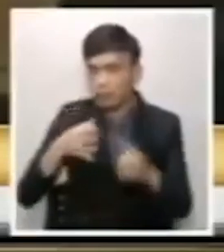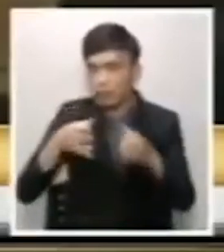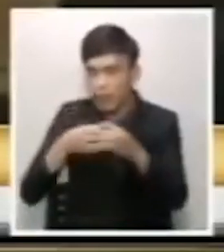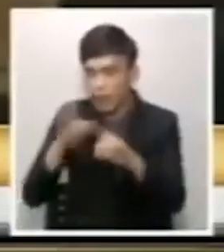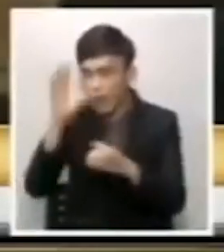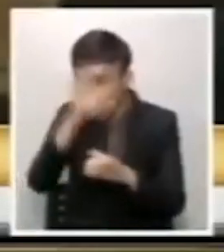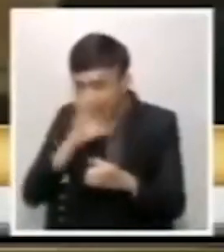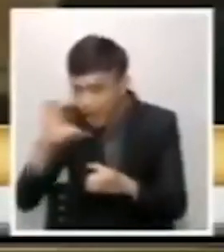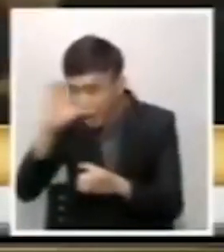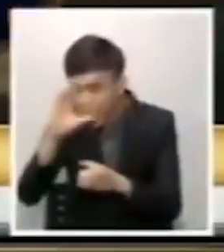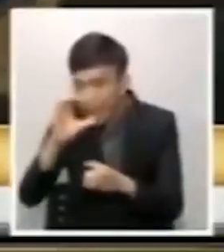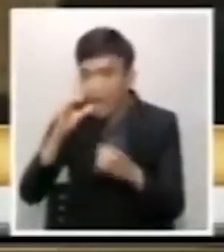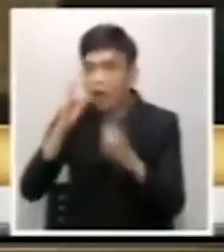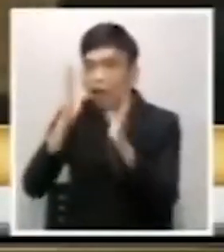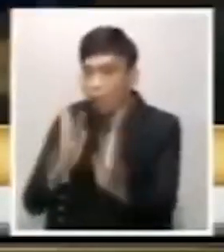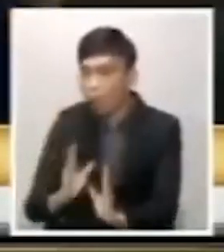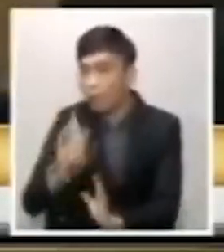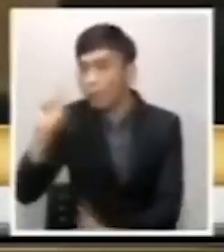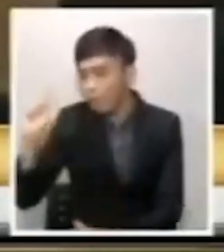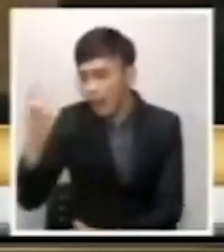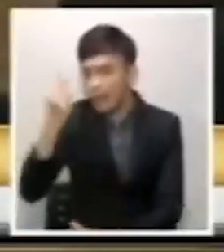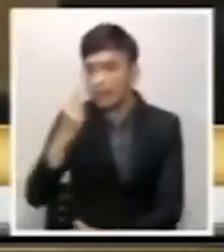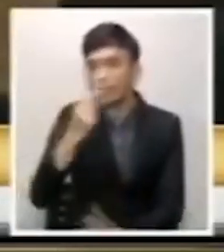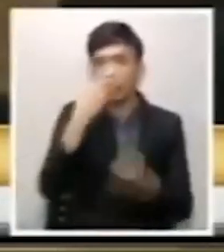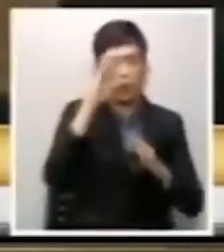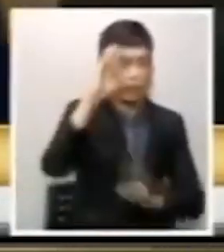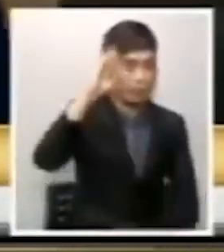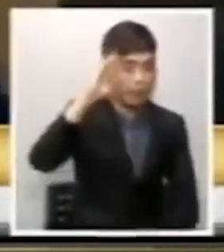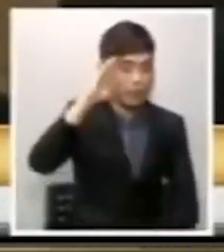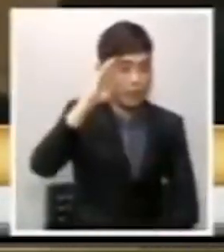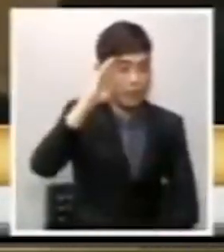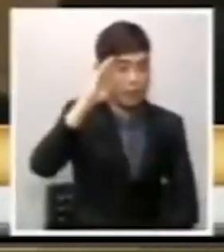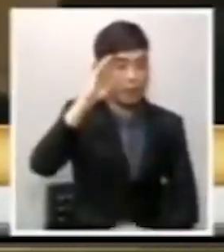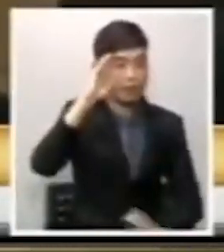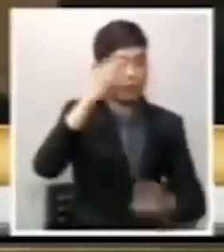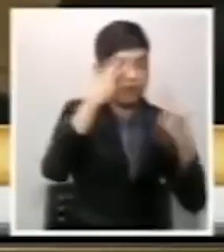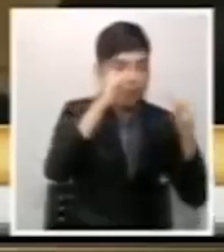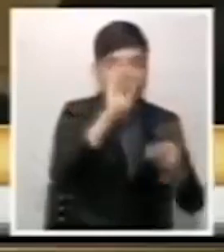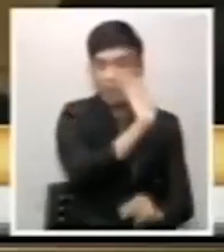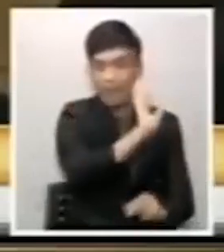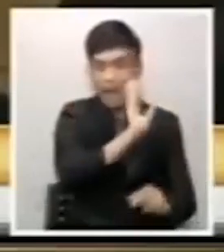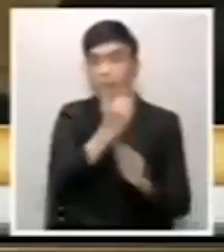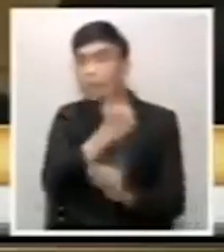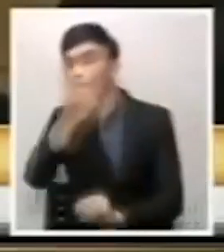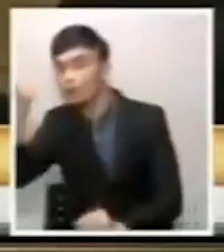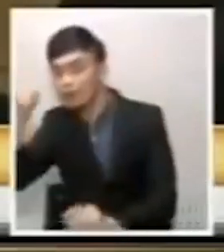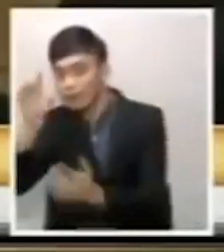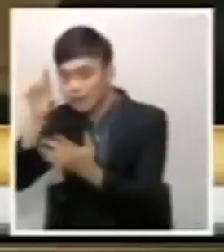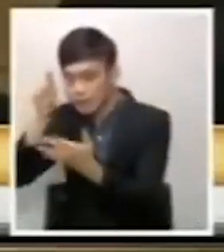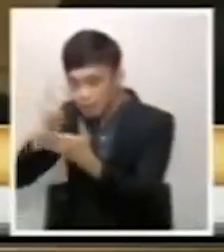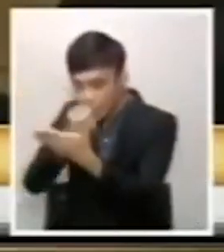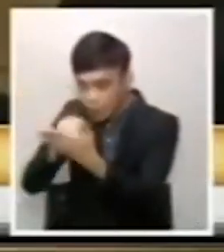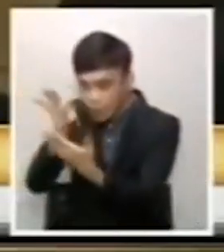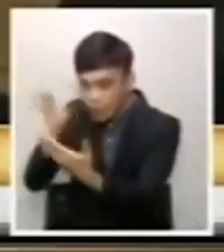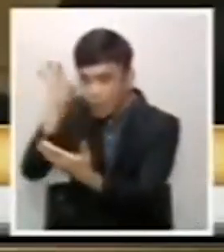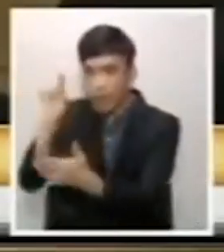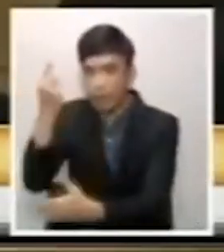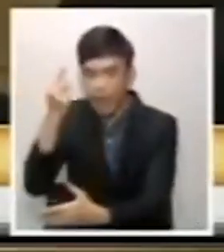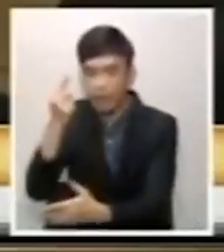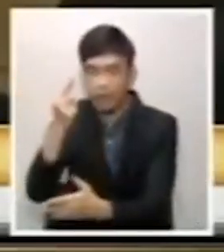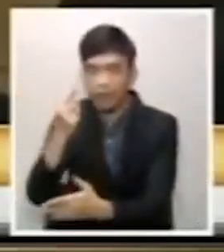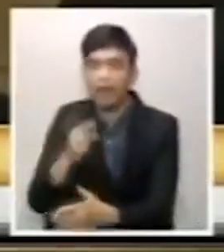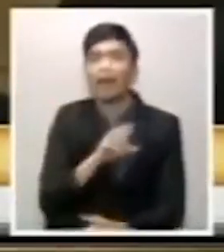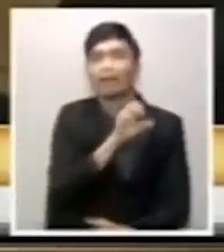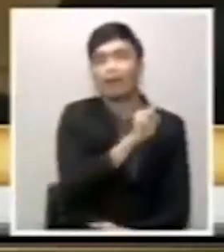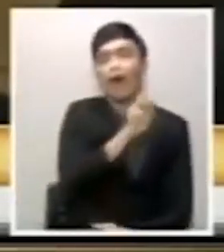มาเป็นนายกรัฐมนตรีได้ที่ไม่ใช่พลเอกประยุทธ์จันทร์โอชาสว.ก็ยังคงมีบทบาทตามยุทธ